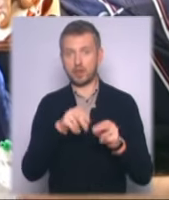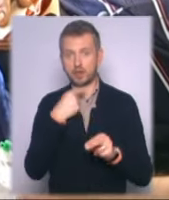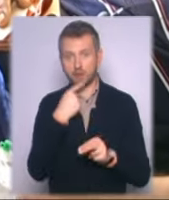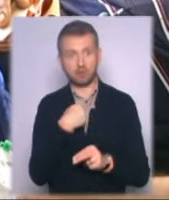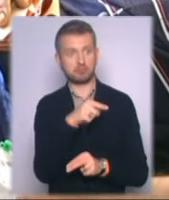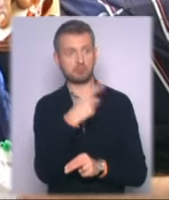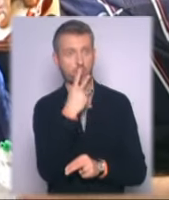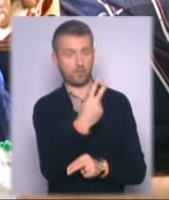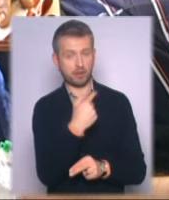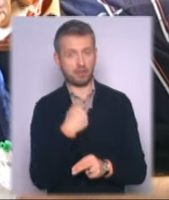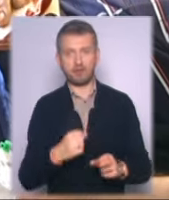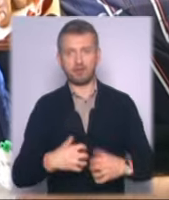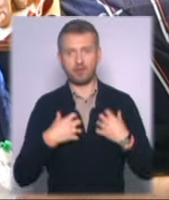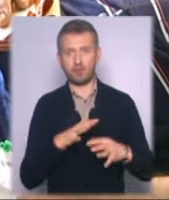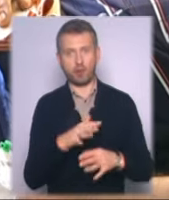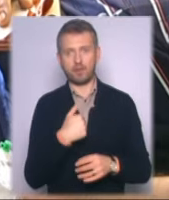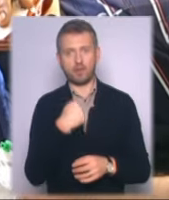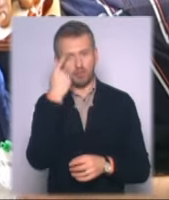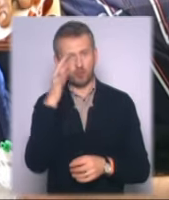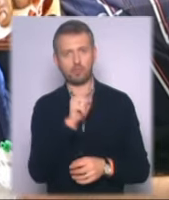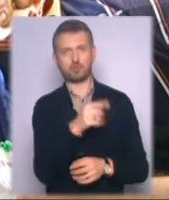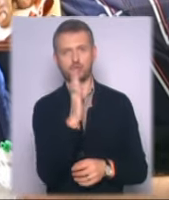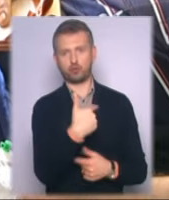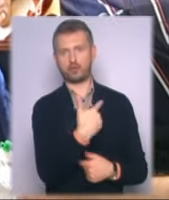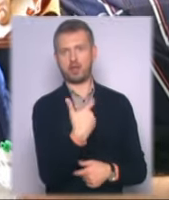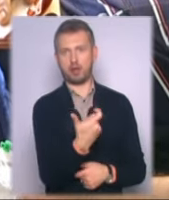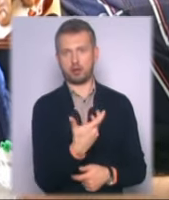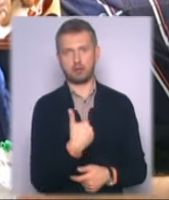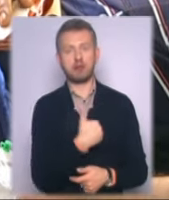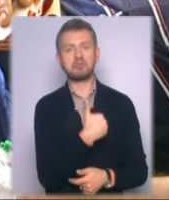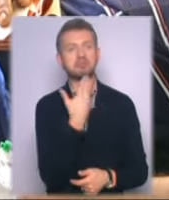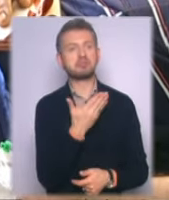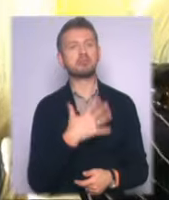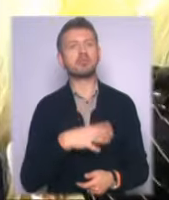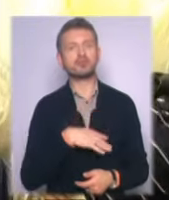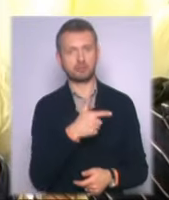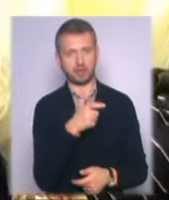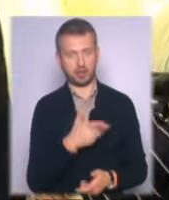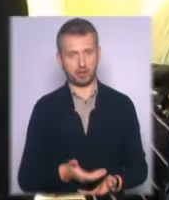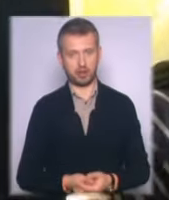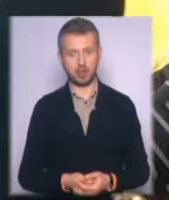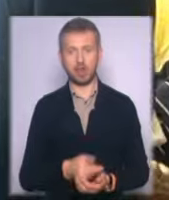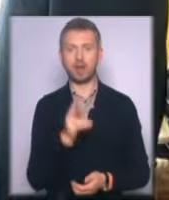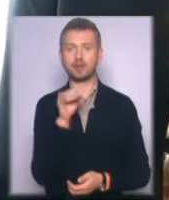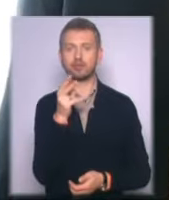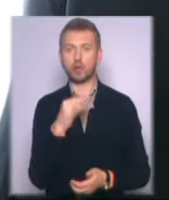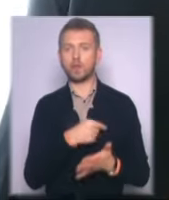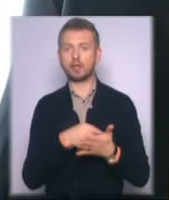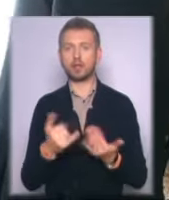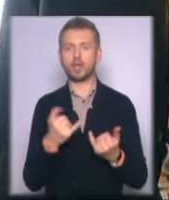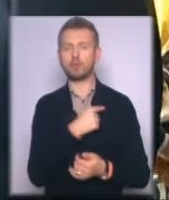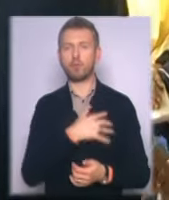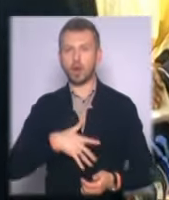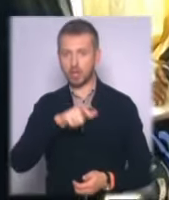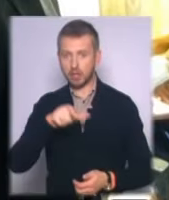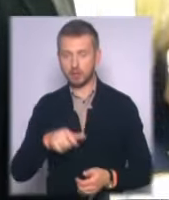я не испугался, я просто не ожидал, что они стрелять будут. Я просто хотел бы спросить, чего он стрелял, из-за чего. Віталій Кличко зазначив, наразі поранені